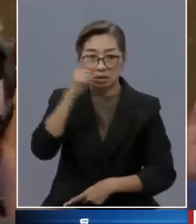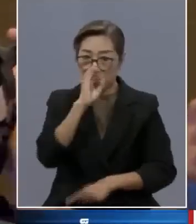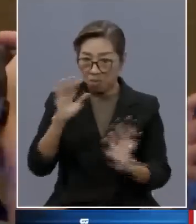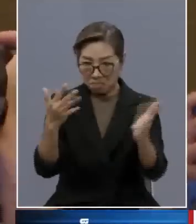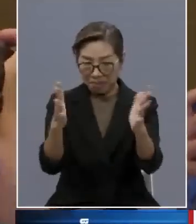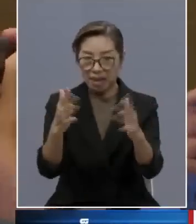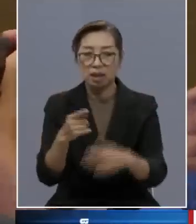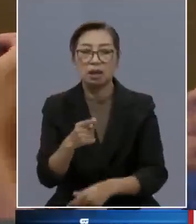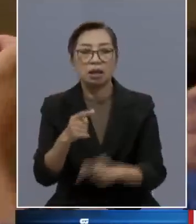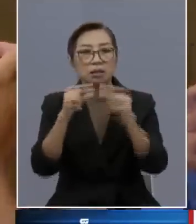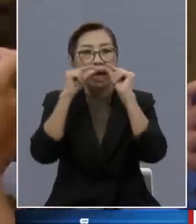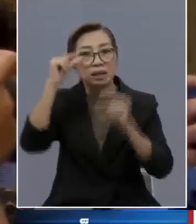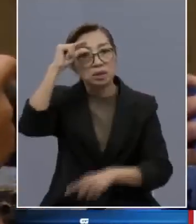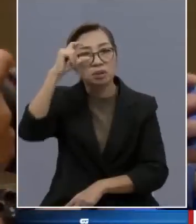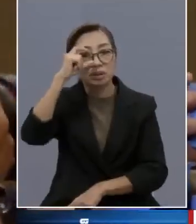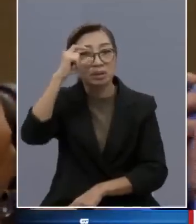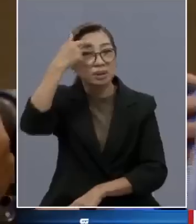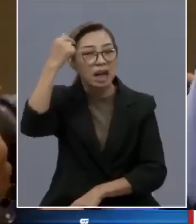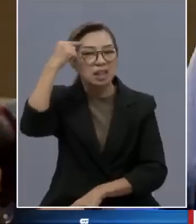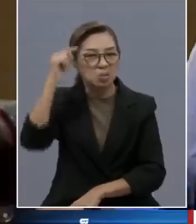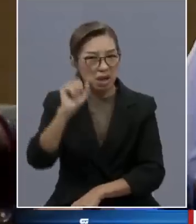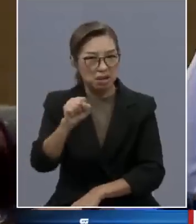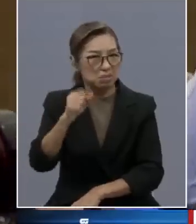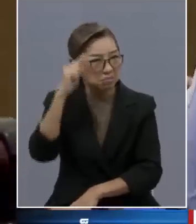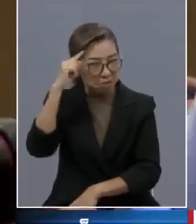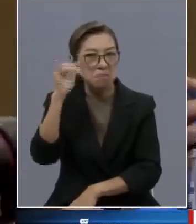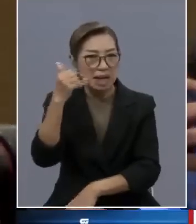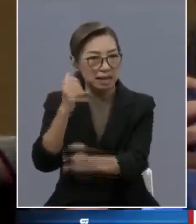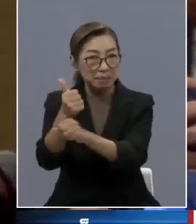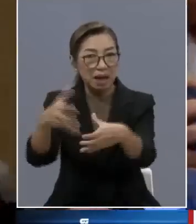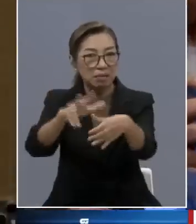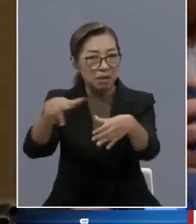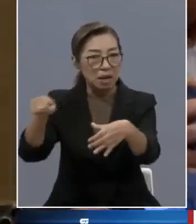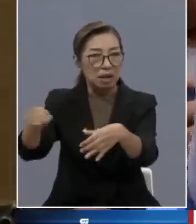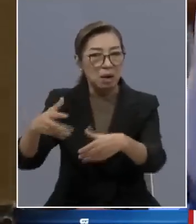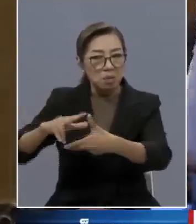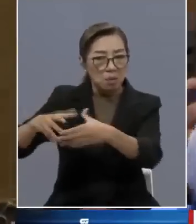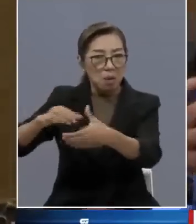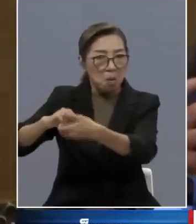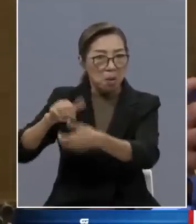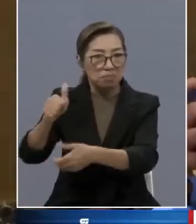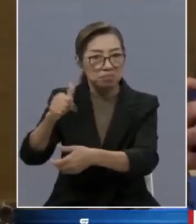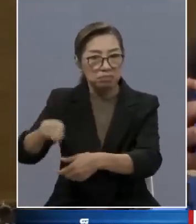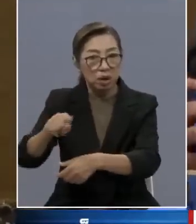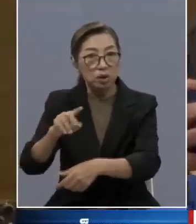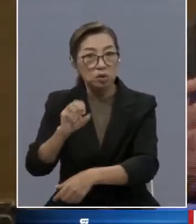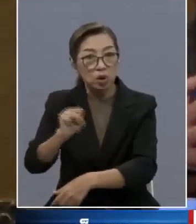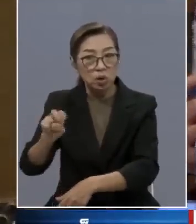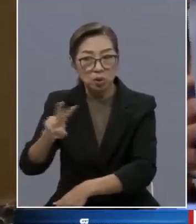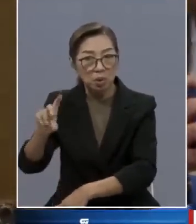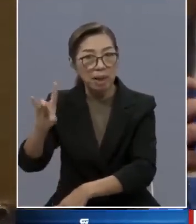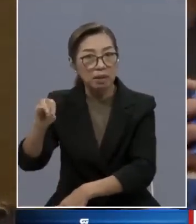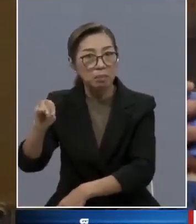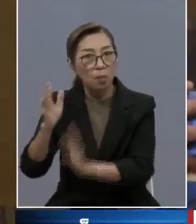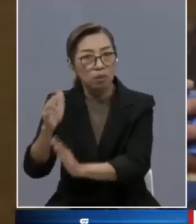ดขึ้นเนี่ยน่าจะมีความเป็นไปได้ถ้าเกิดเขารวมกันได้จริงๆนะเขาจะได้เสียงแบบ280 เสียงแล้วก็จะเขี่ยให้ทางก้าวไกลไปเป็นฝ่ายค้านนะครับ